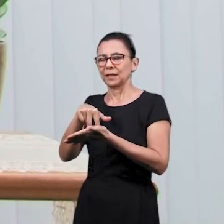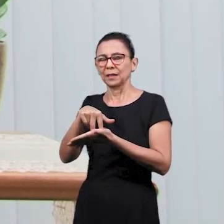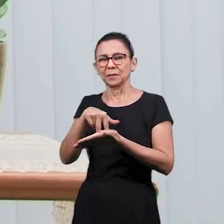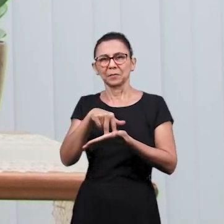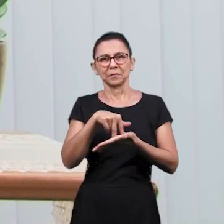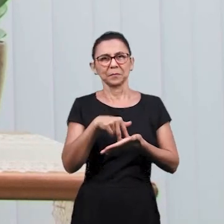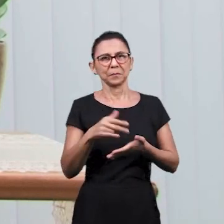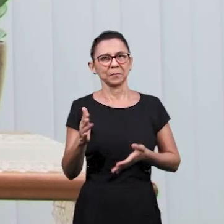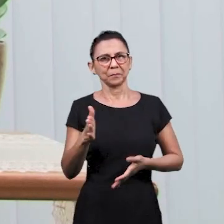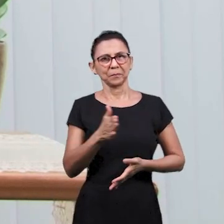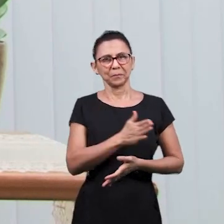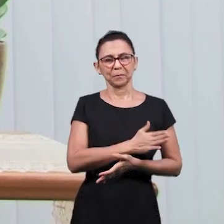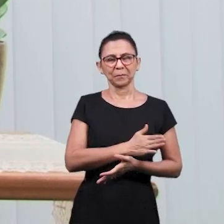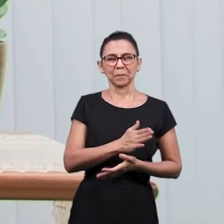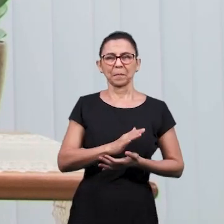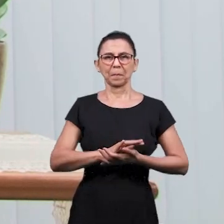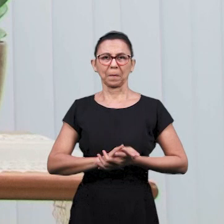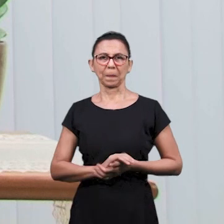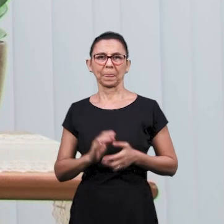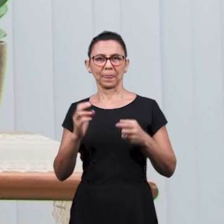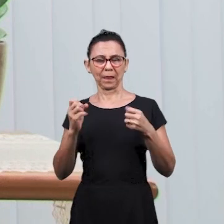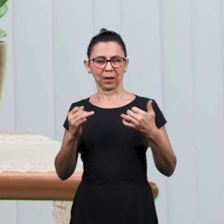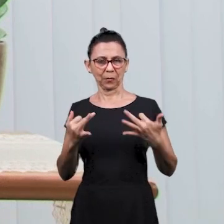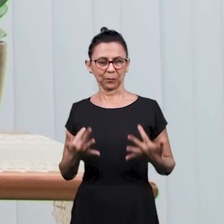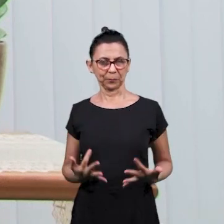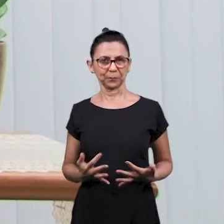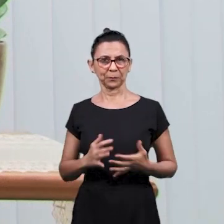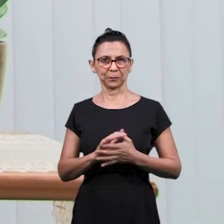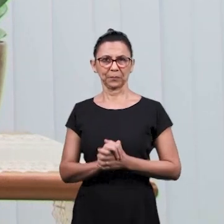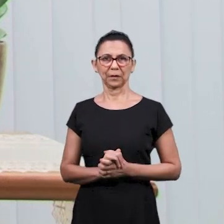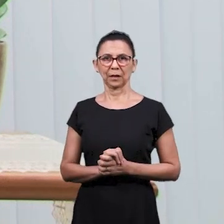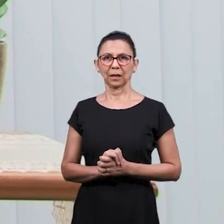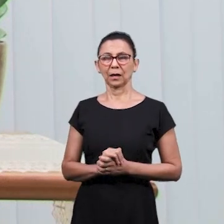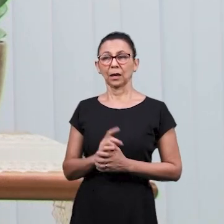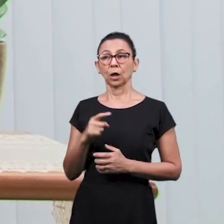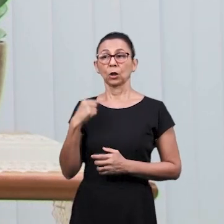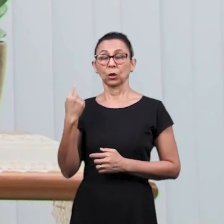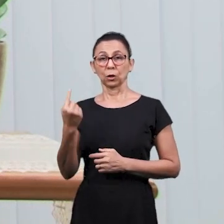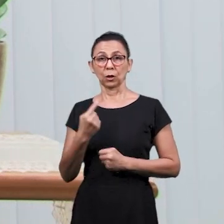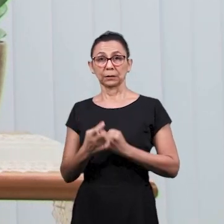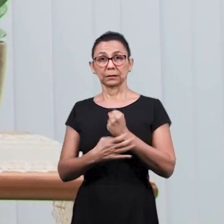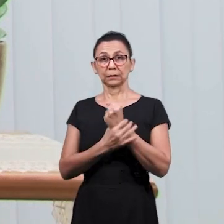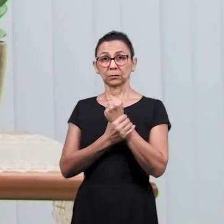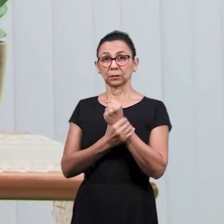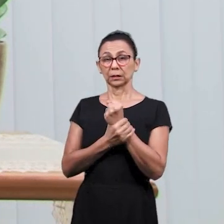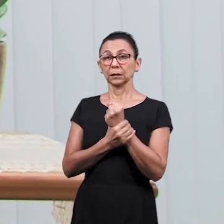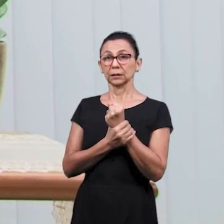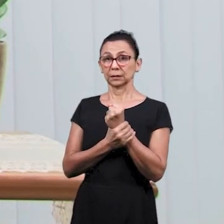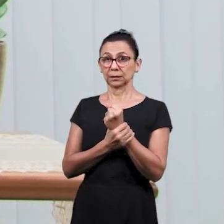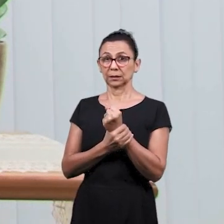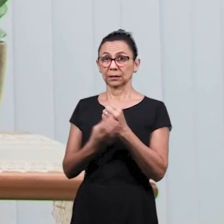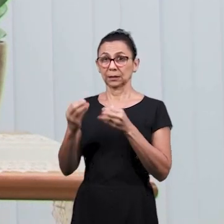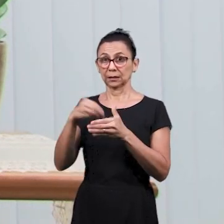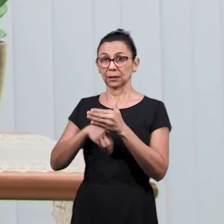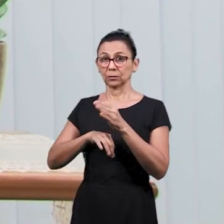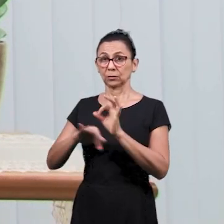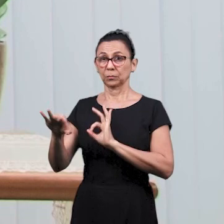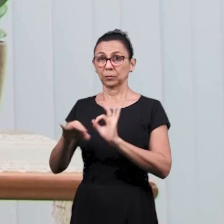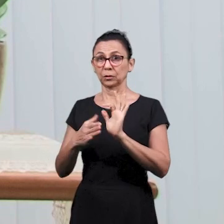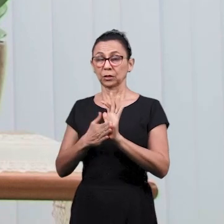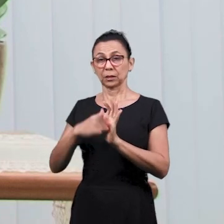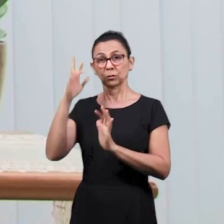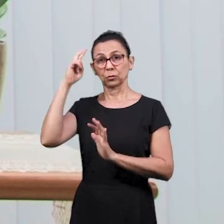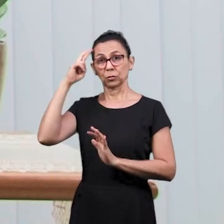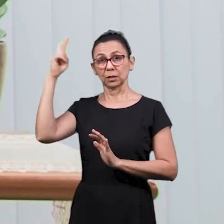Лодка — это образ работы Духа Святого, это церкви. И пребывать в этой работе —